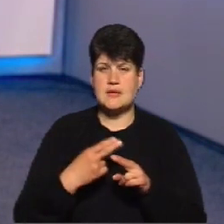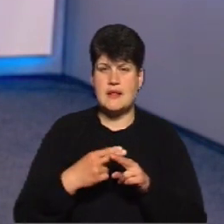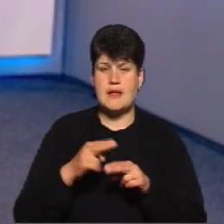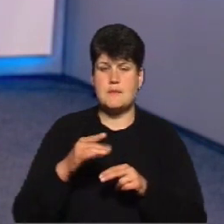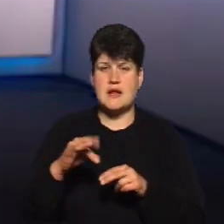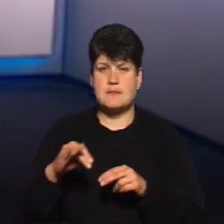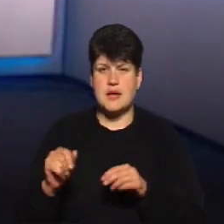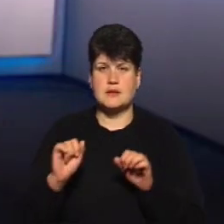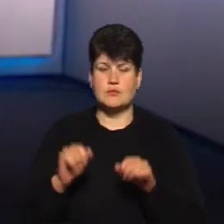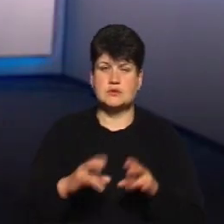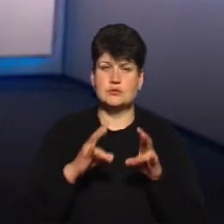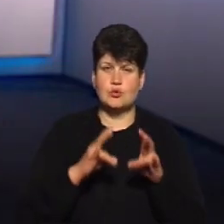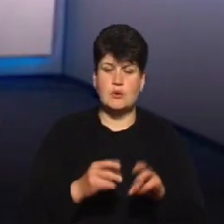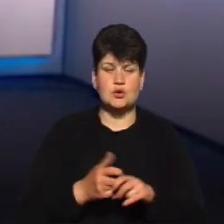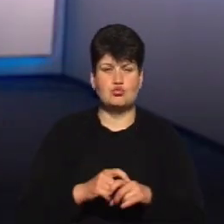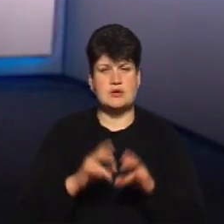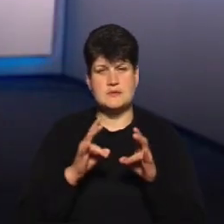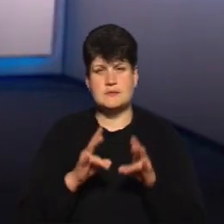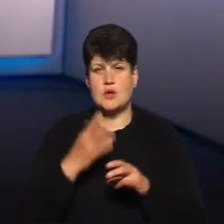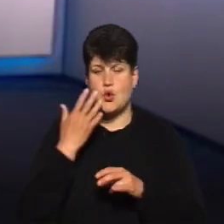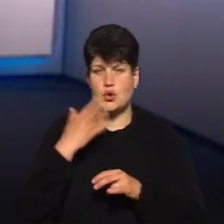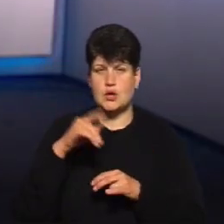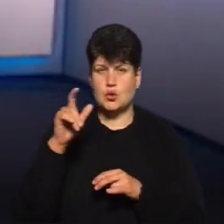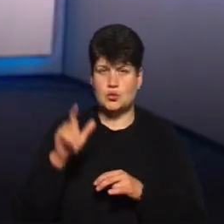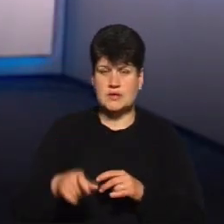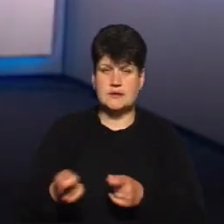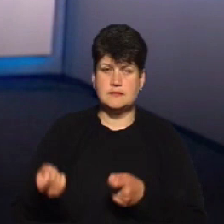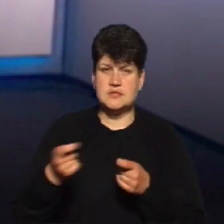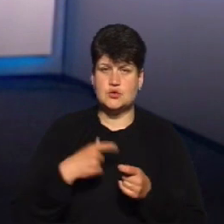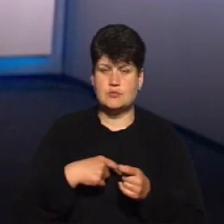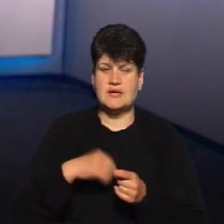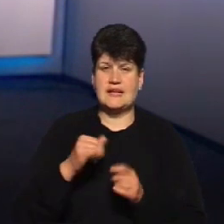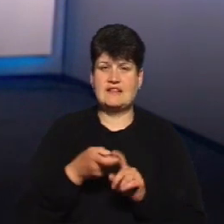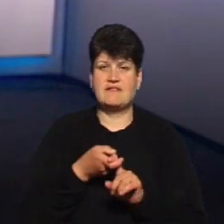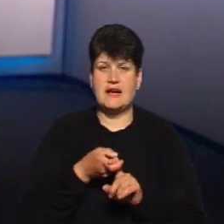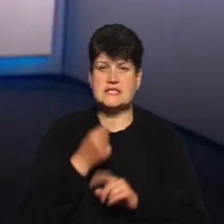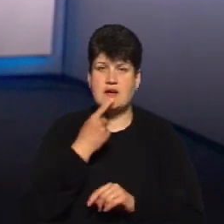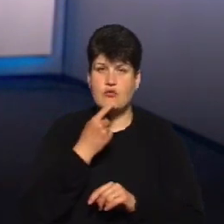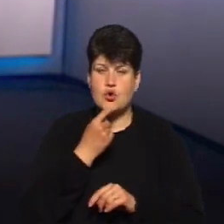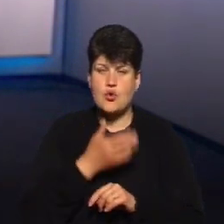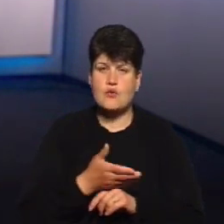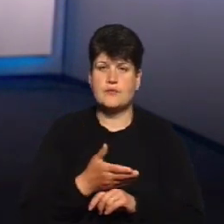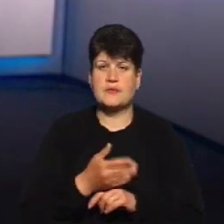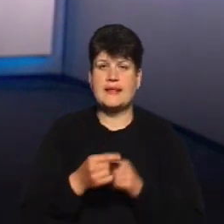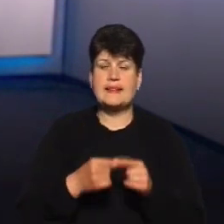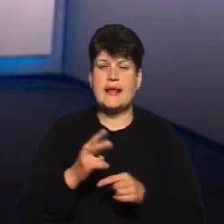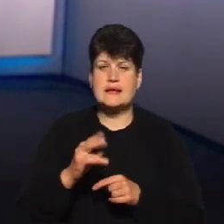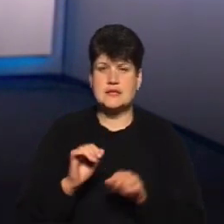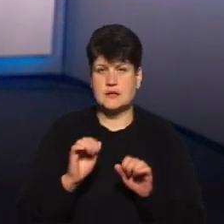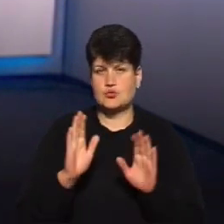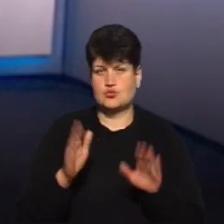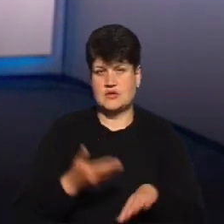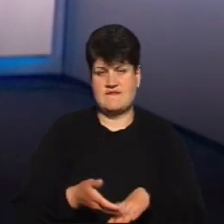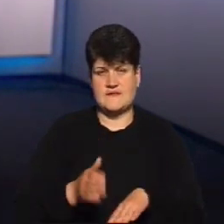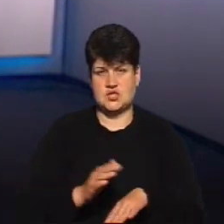дуже небезпечно, якщо людина занесе собі якусь інфекцію в кров і, відповідно, наслідки можуть бути важкими.